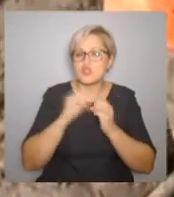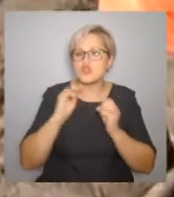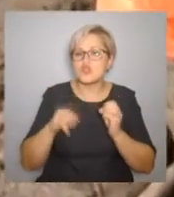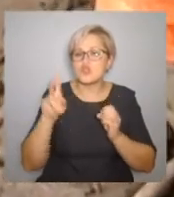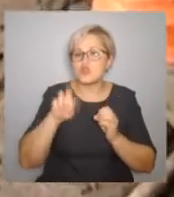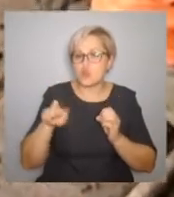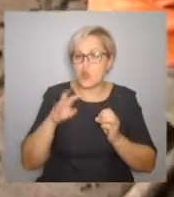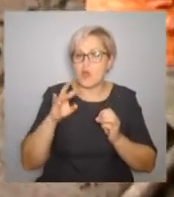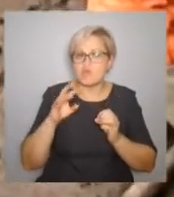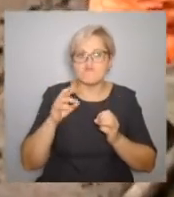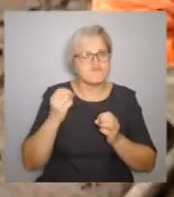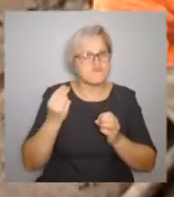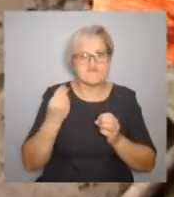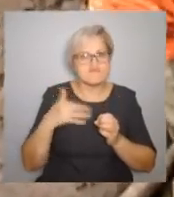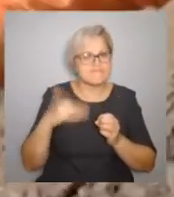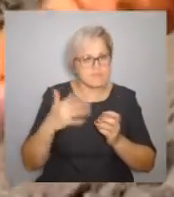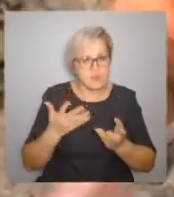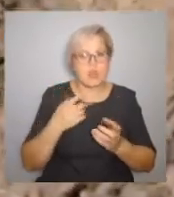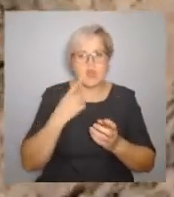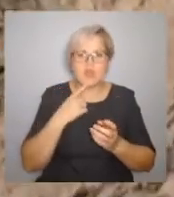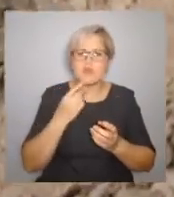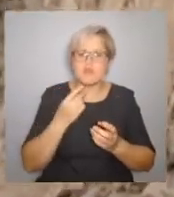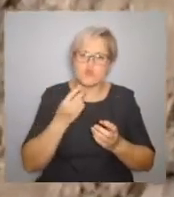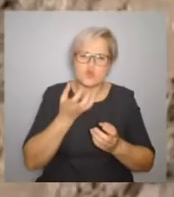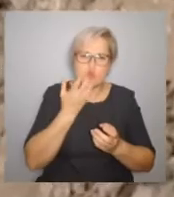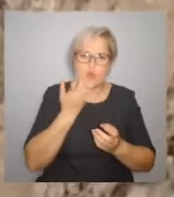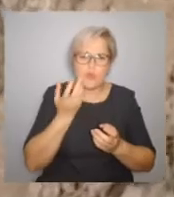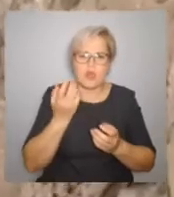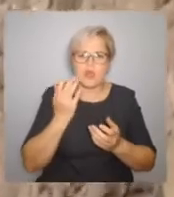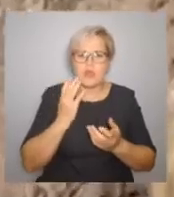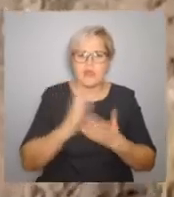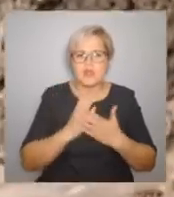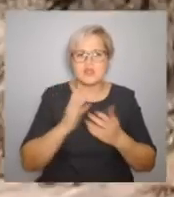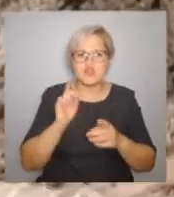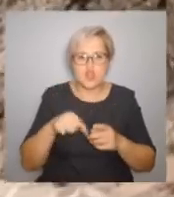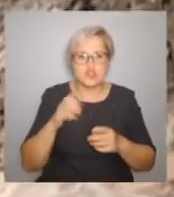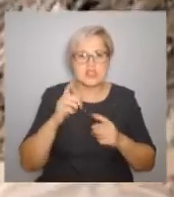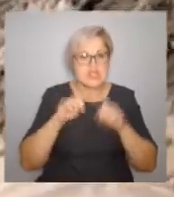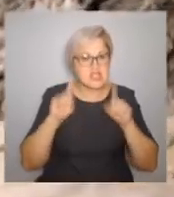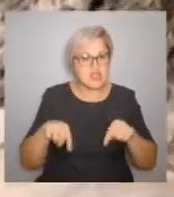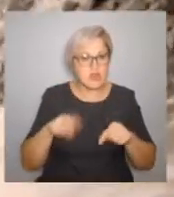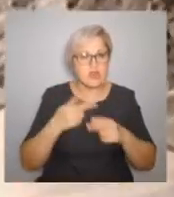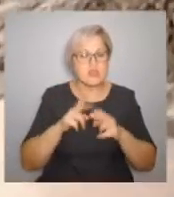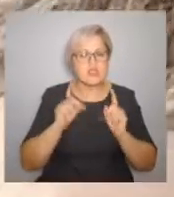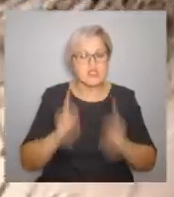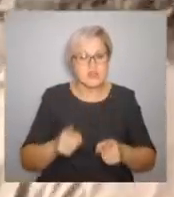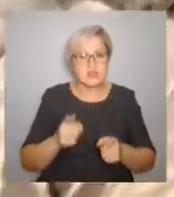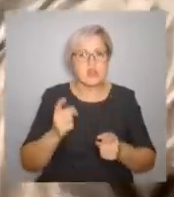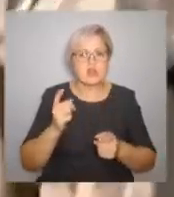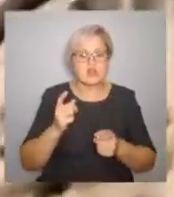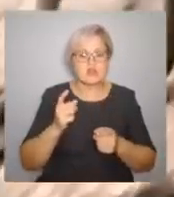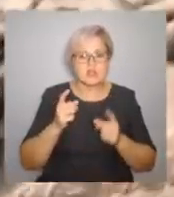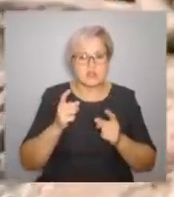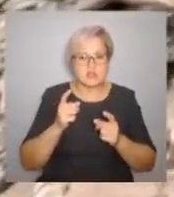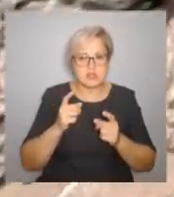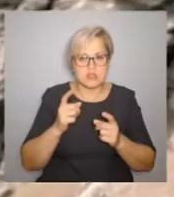год подряд принимает меры, чтобы вернуть добычу мамонтовой кости в законное русло. Там ежегодно выдается десятки, если не сотни лицензий на добычу этого